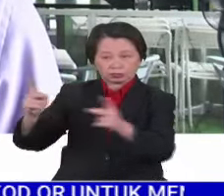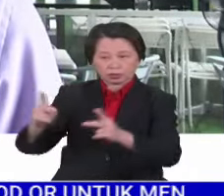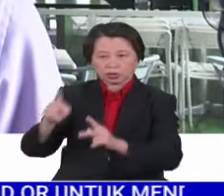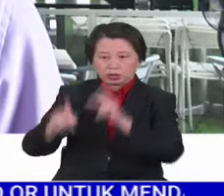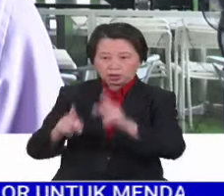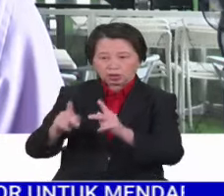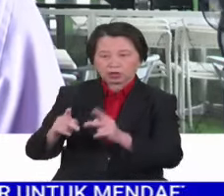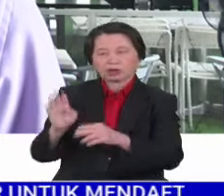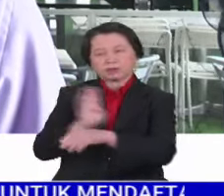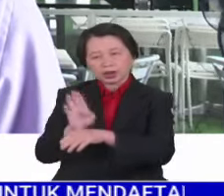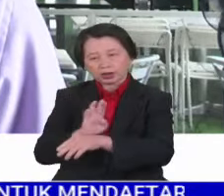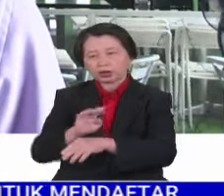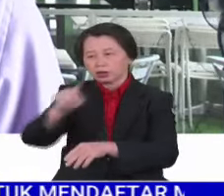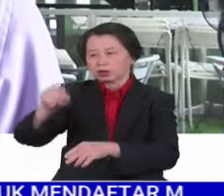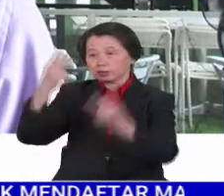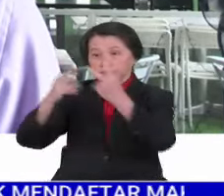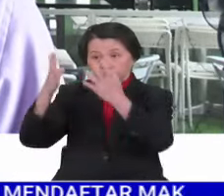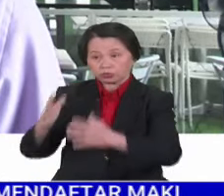penduduk, pengunjung